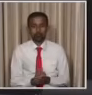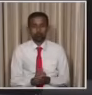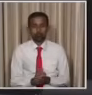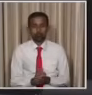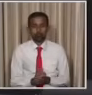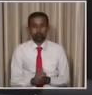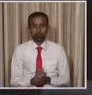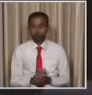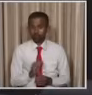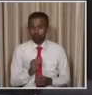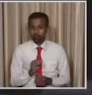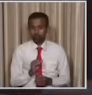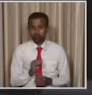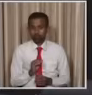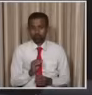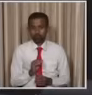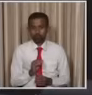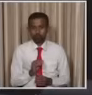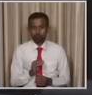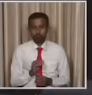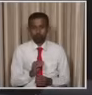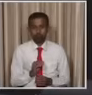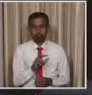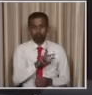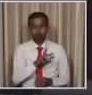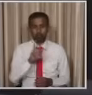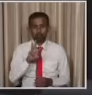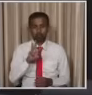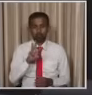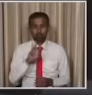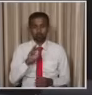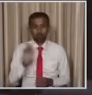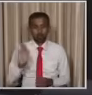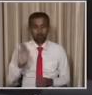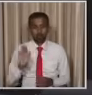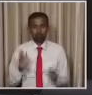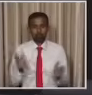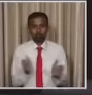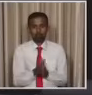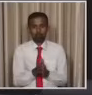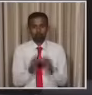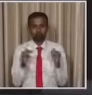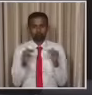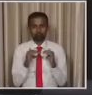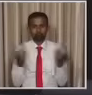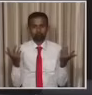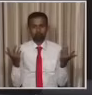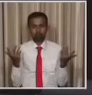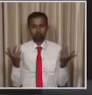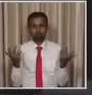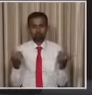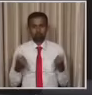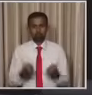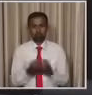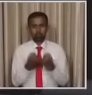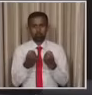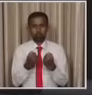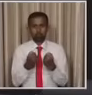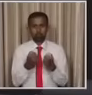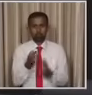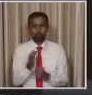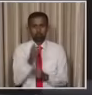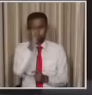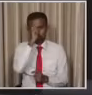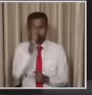ගරු මූලාසනාරූඪ මන්ත්‍රීතුමනි, 83 ආ වගන්තියත් එක්ක නොගැලපීමක් තිබෙනවා. ඒ නිසා